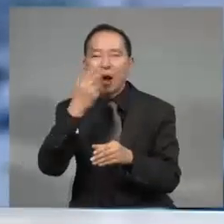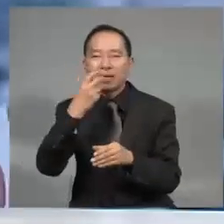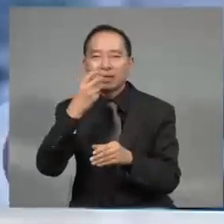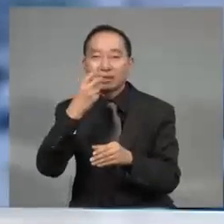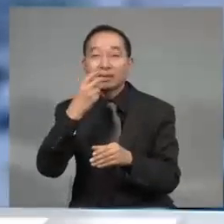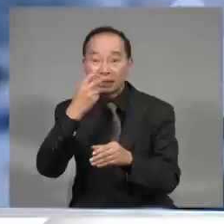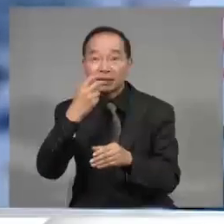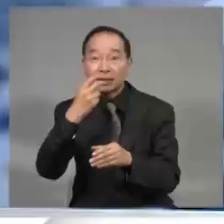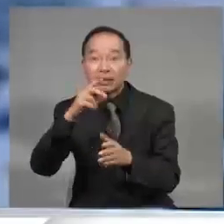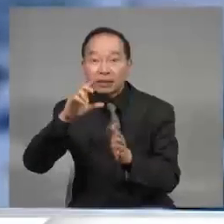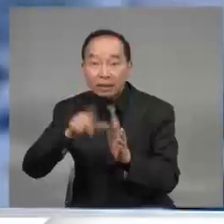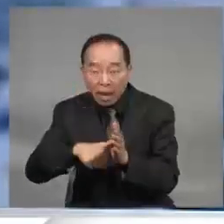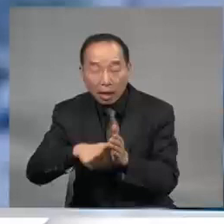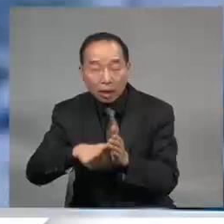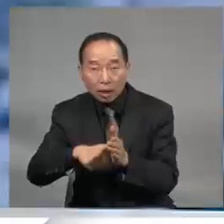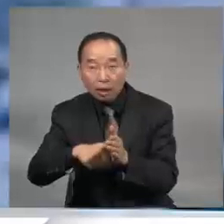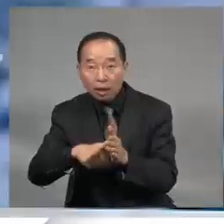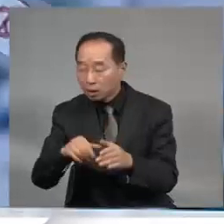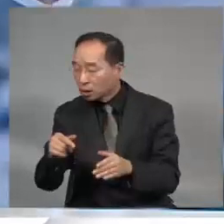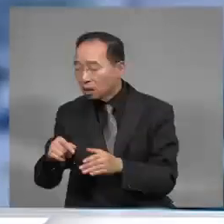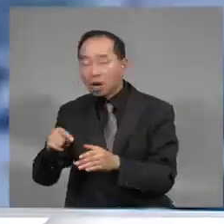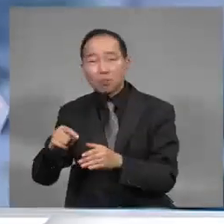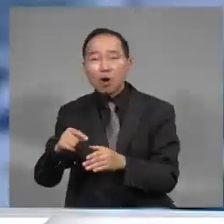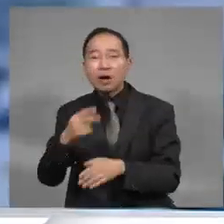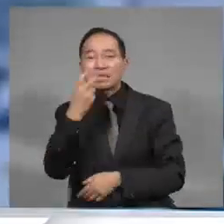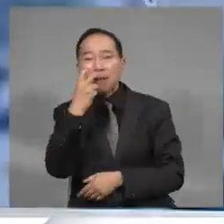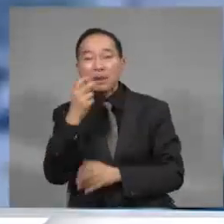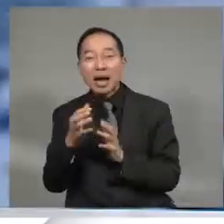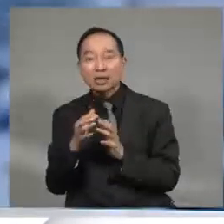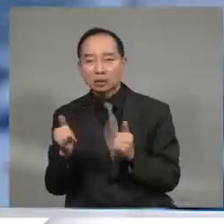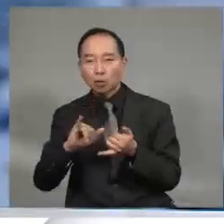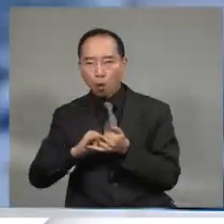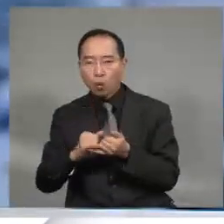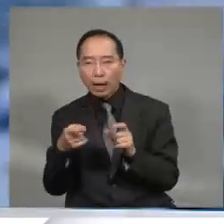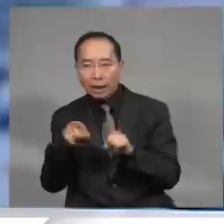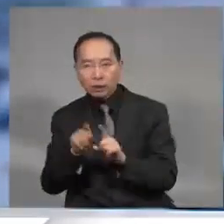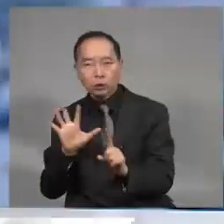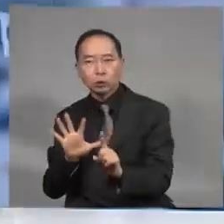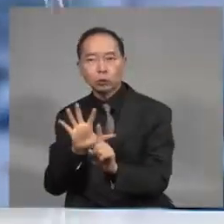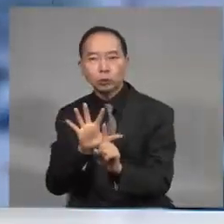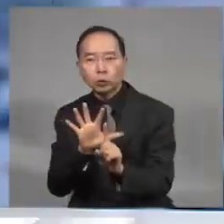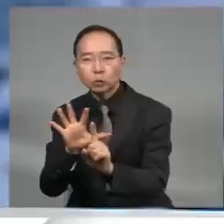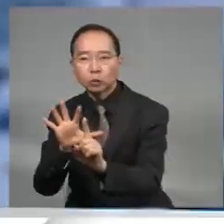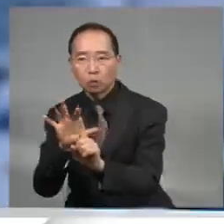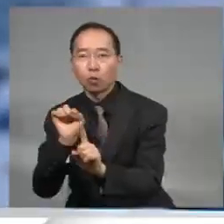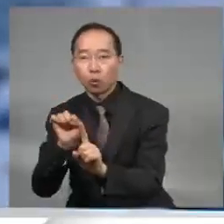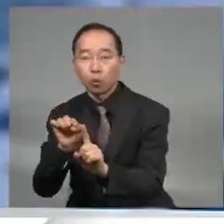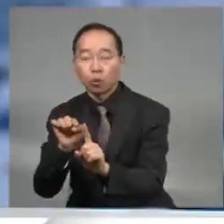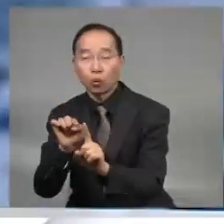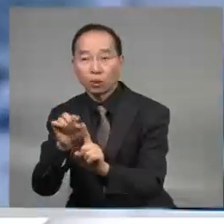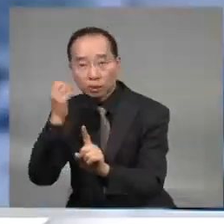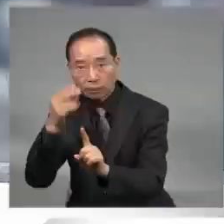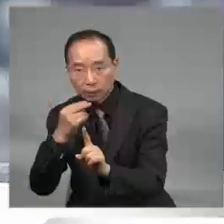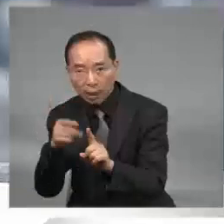투표 참관인이 동행을 하도록 하고 있거든요. 그렇기 때문에 걱정하지 않으셔도 됩니다. 네, 저렇게 정리가 되면 이제 이송